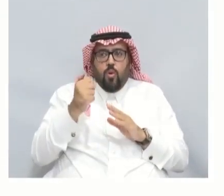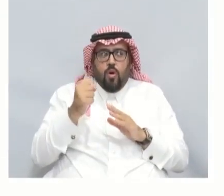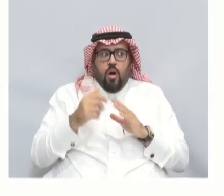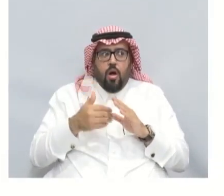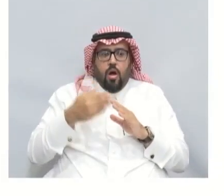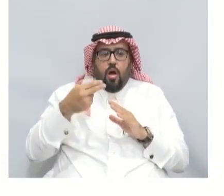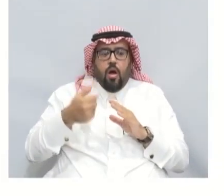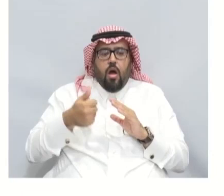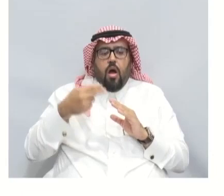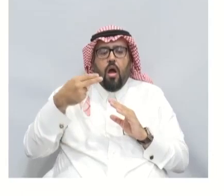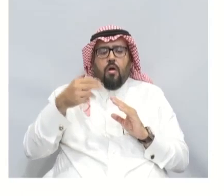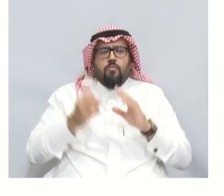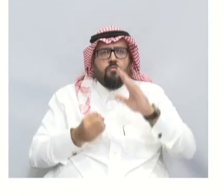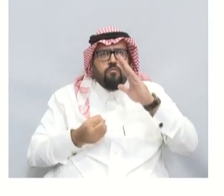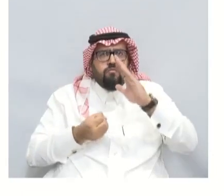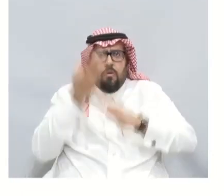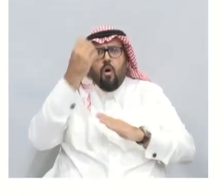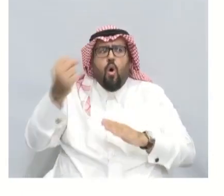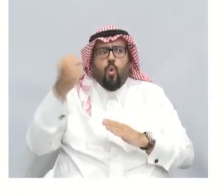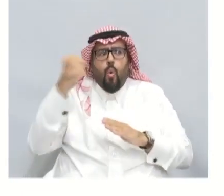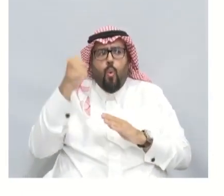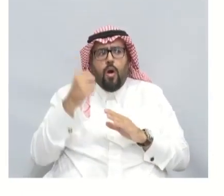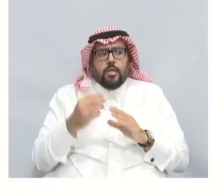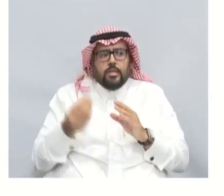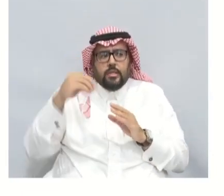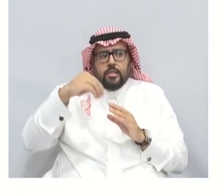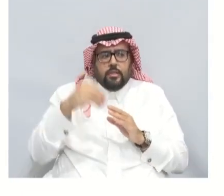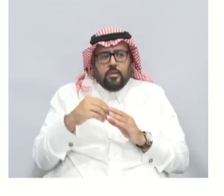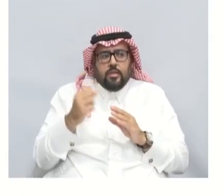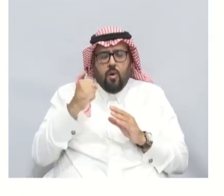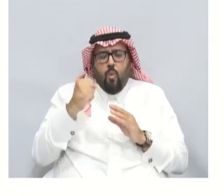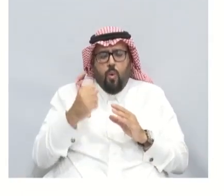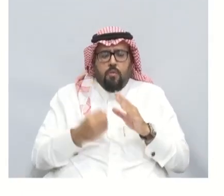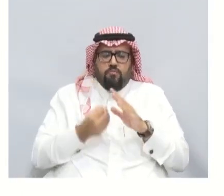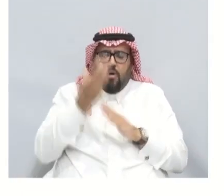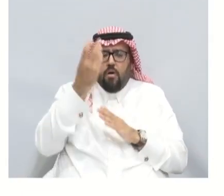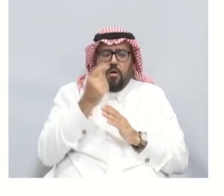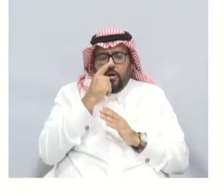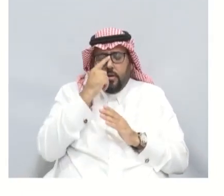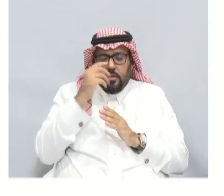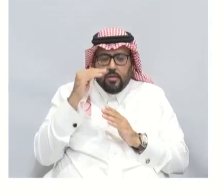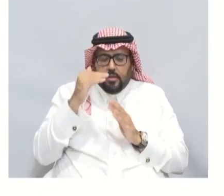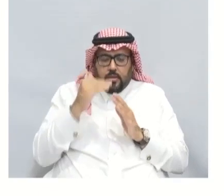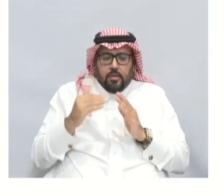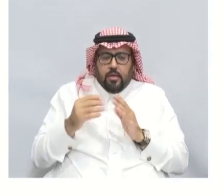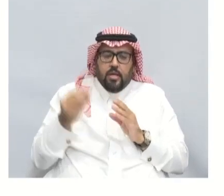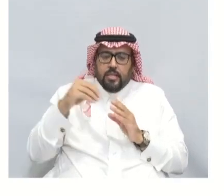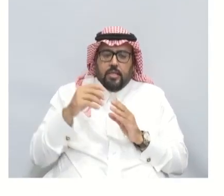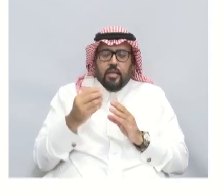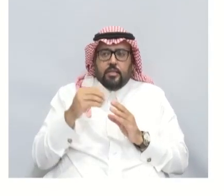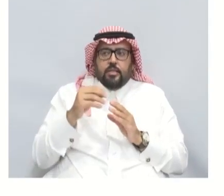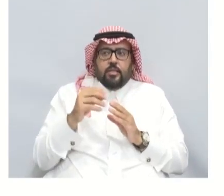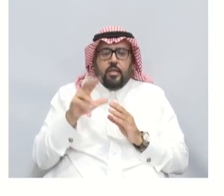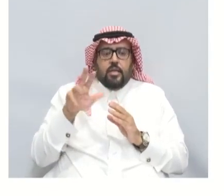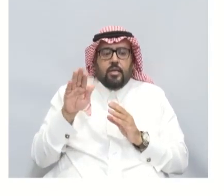عالية. إذن يحتوي على ماذا؟ يحتوي على ماذا؟ أحسنتم، يثور بشدة. إذن يحتوي على ماذا؟ على كمية هائلة